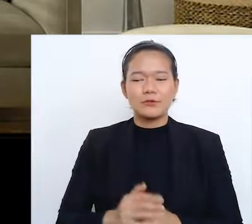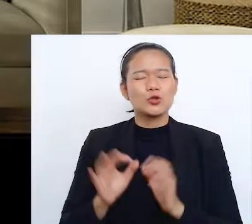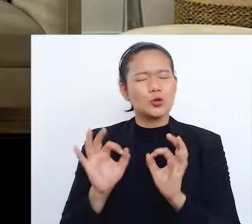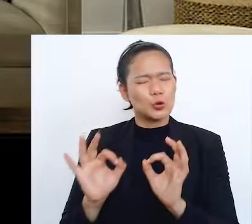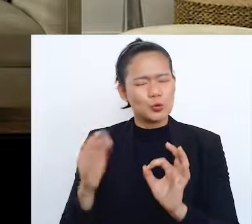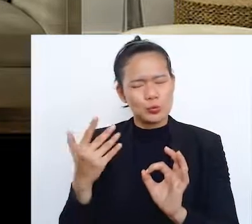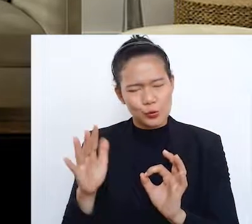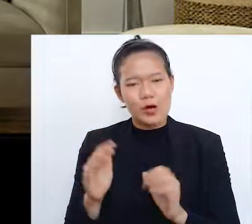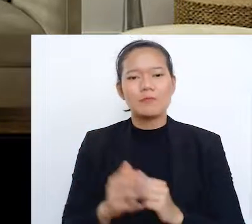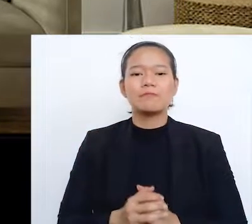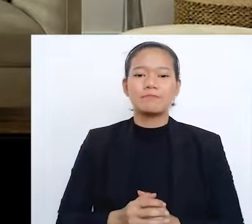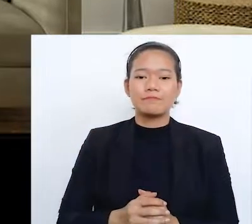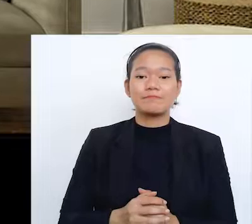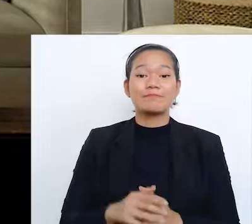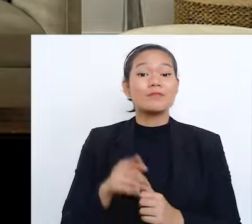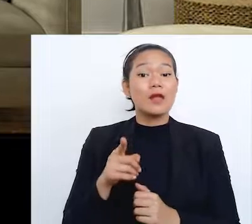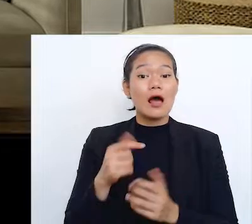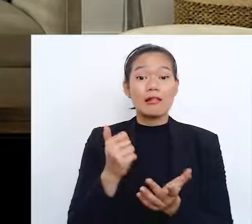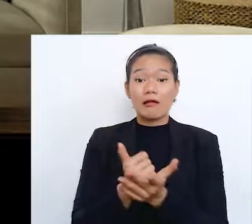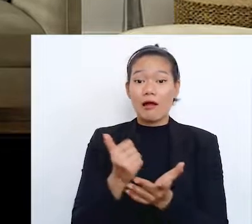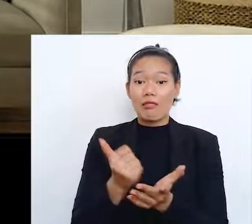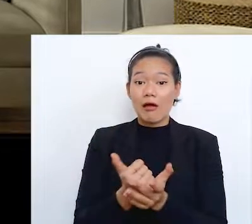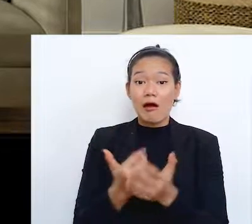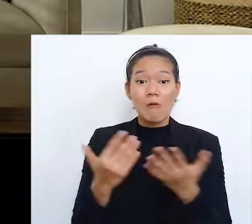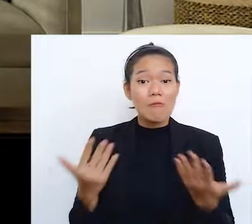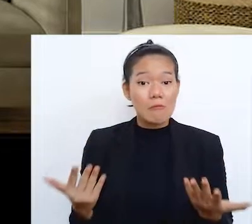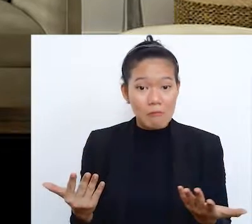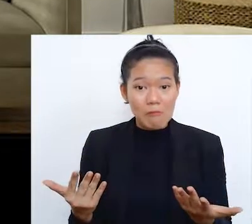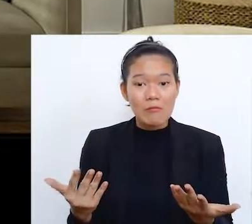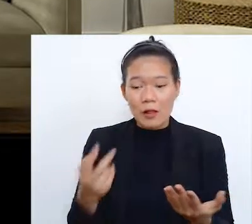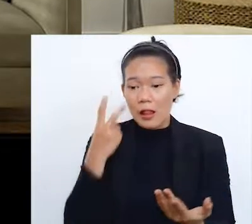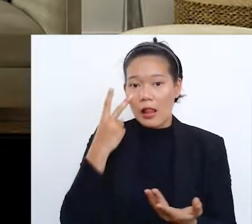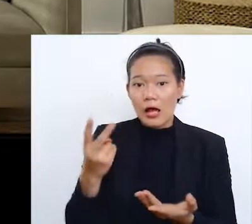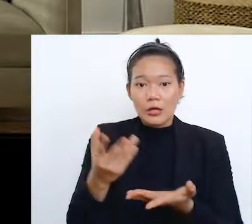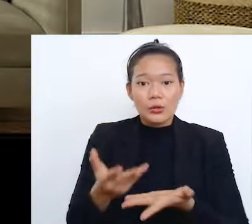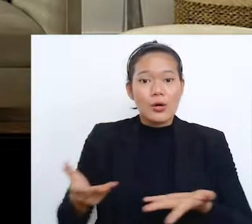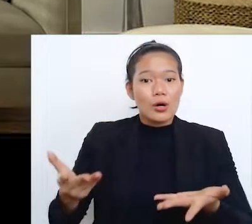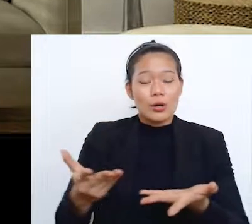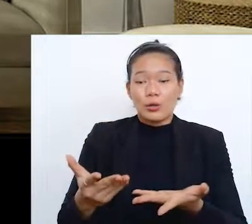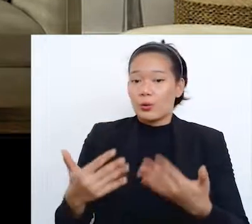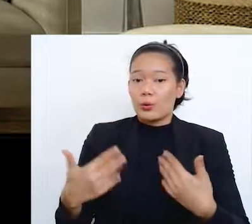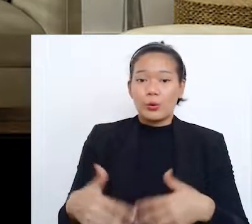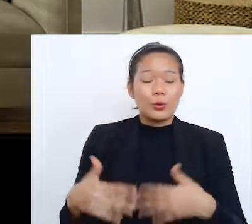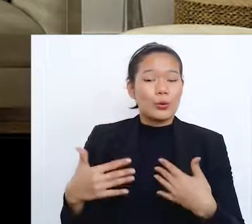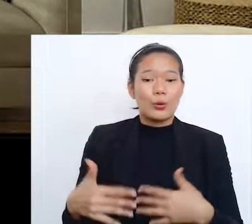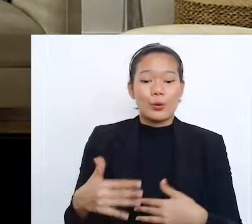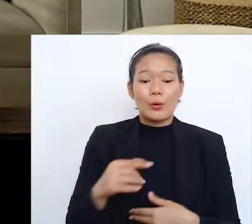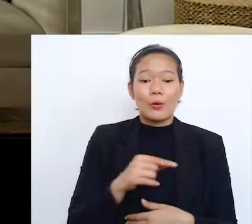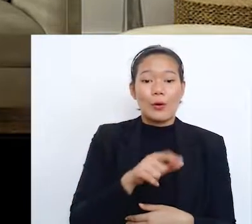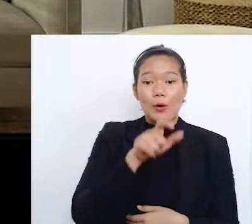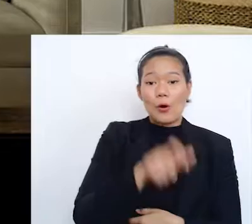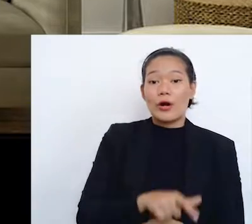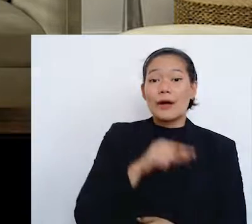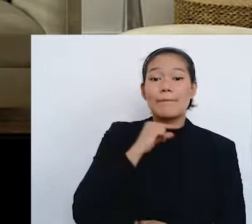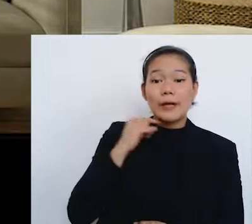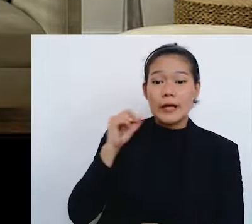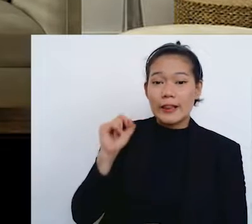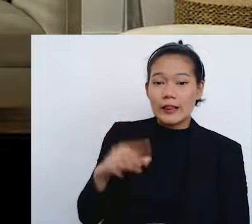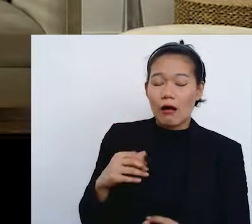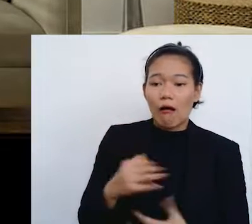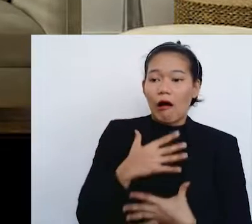itu sudah cukup. Dan ternyata apakah yang terjadi saudara?